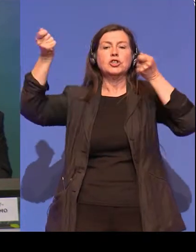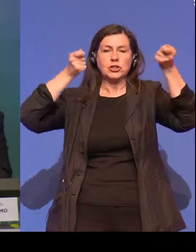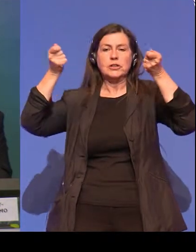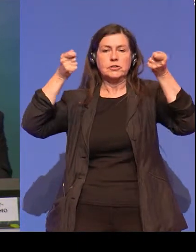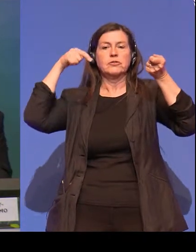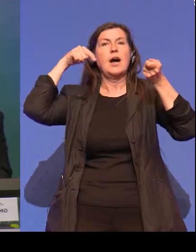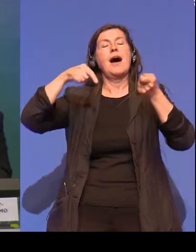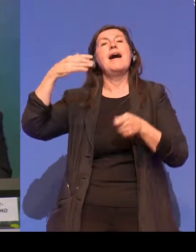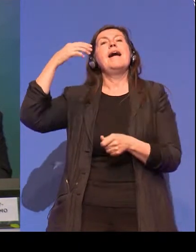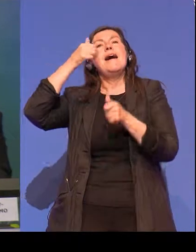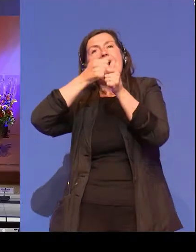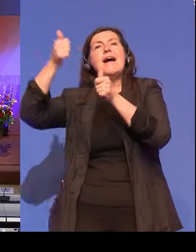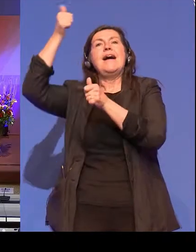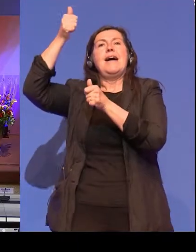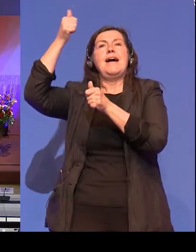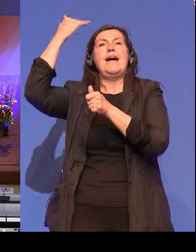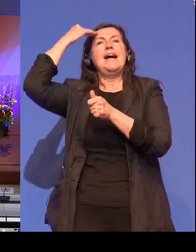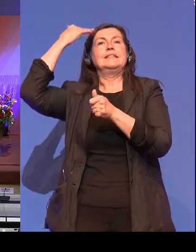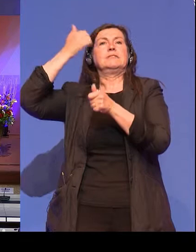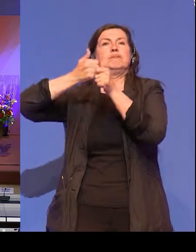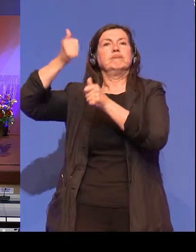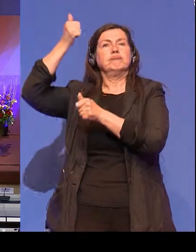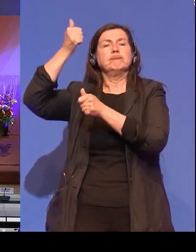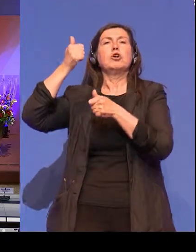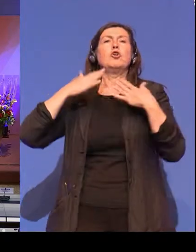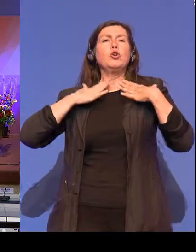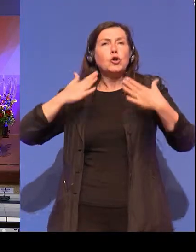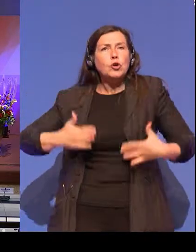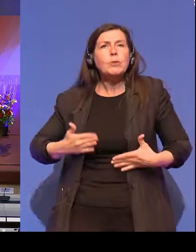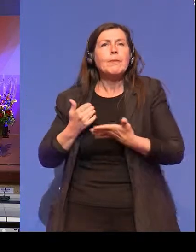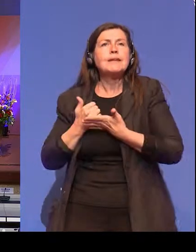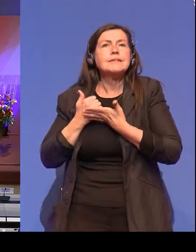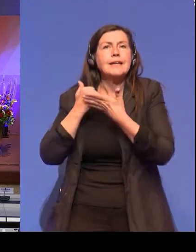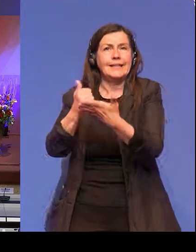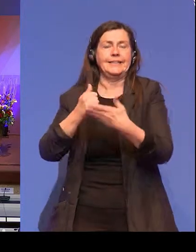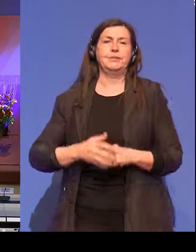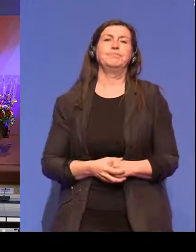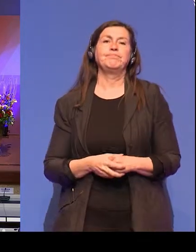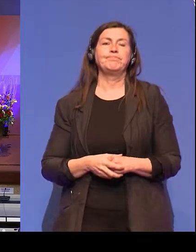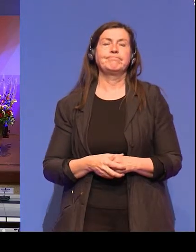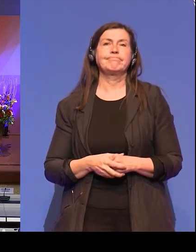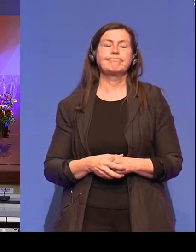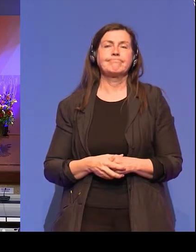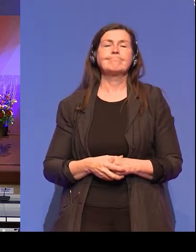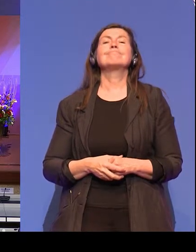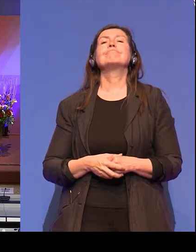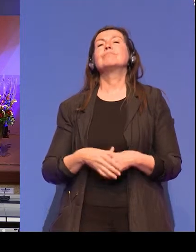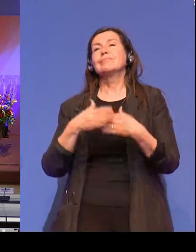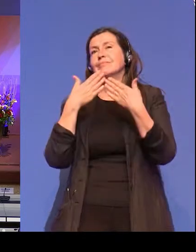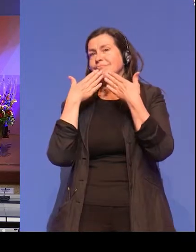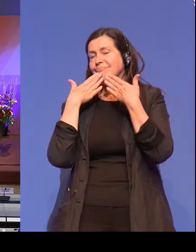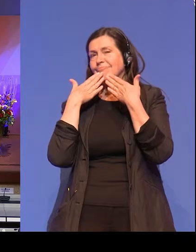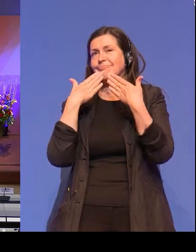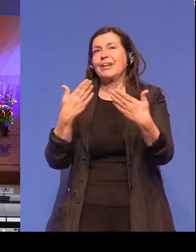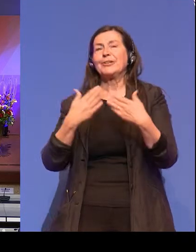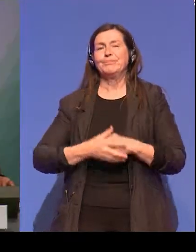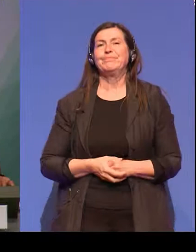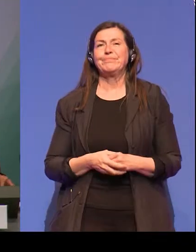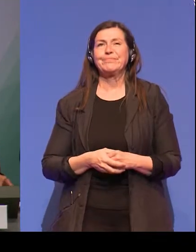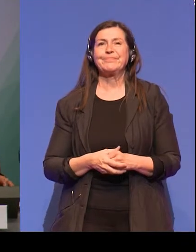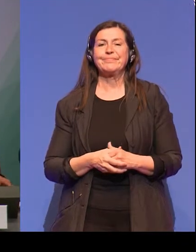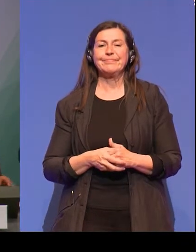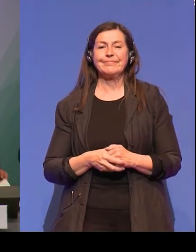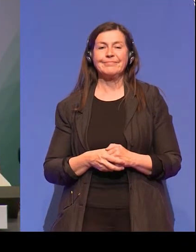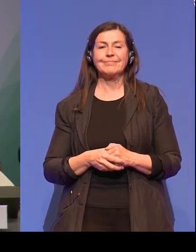of the host country. Mr. Bessler. Merci beaucoup, Madame la Présidente, Monsieur le Premier ministre